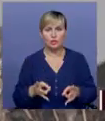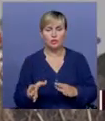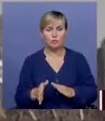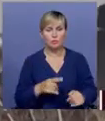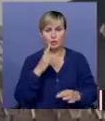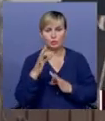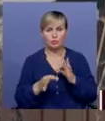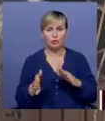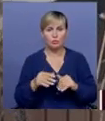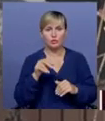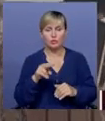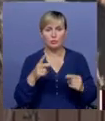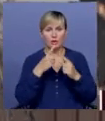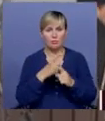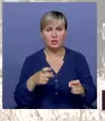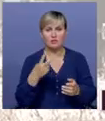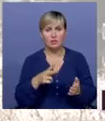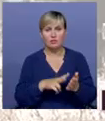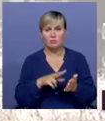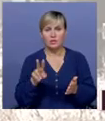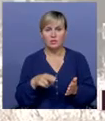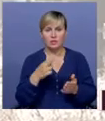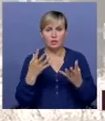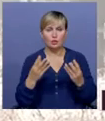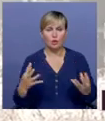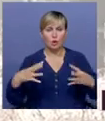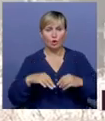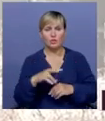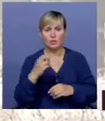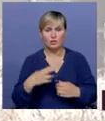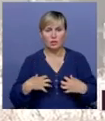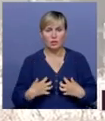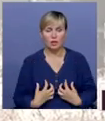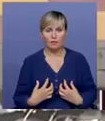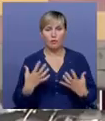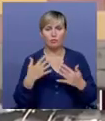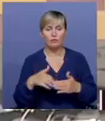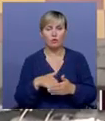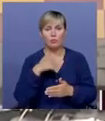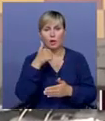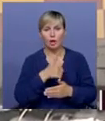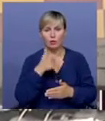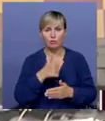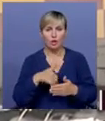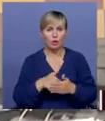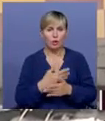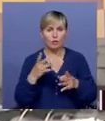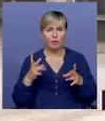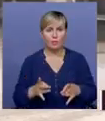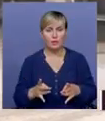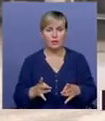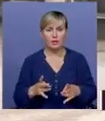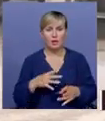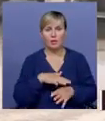Спустя сутки после ЧП президент объявил 28 декабря днем общенационального траура. А уже в новом году обрушились новые беды.